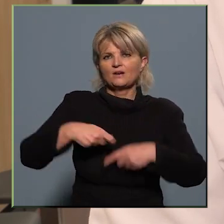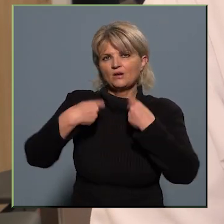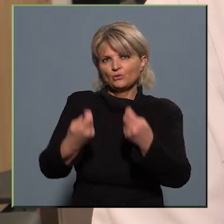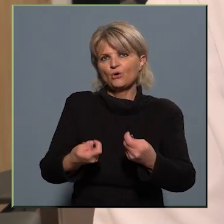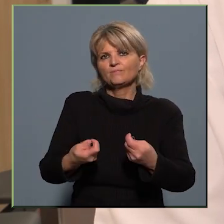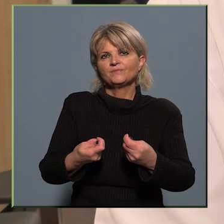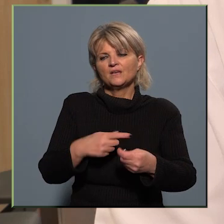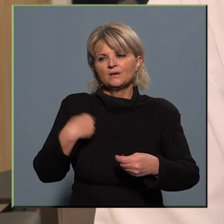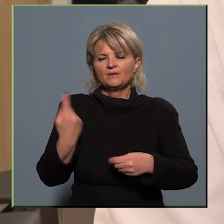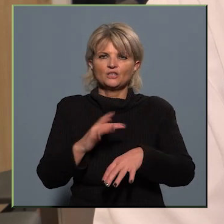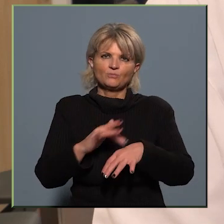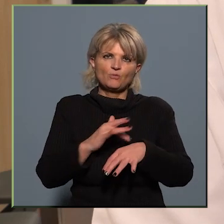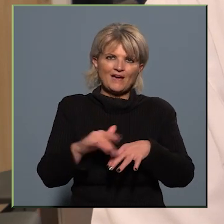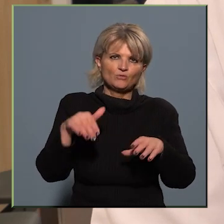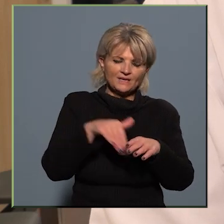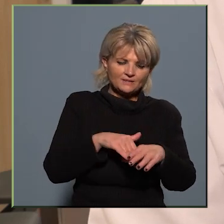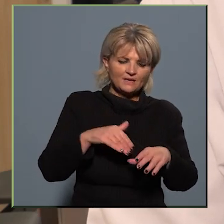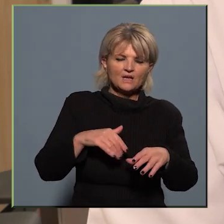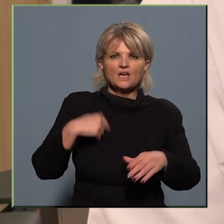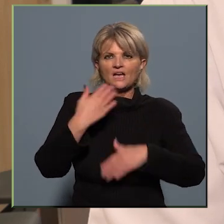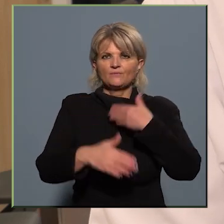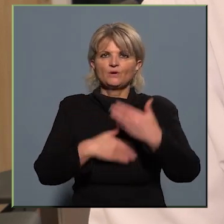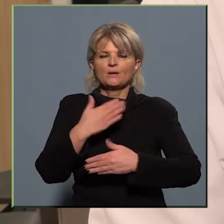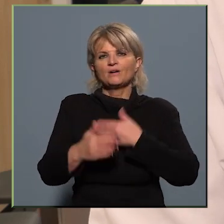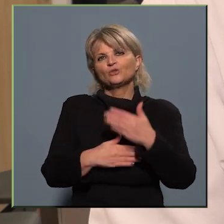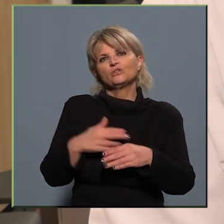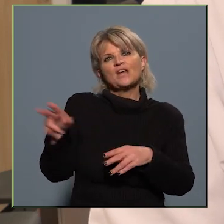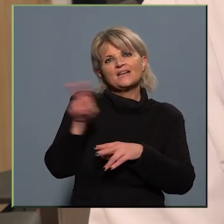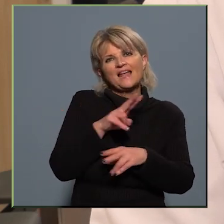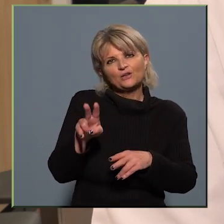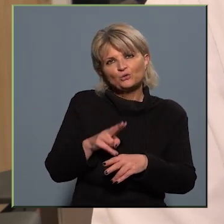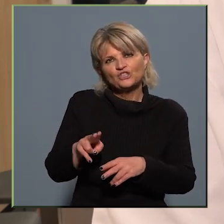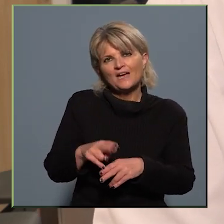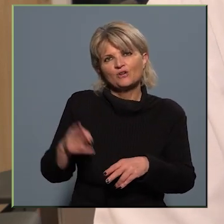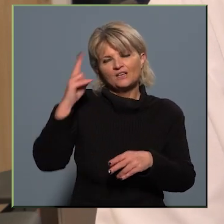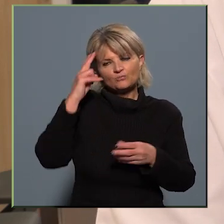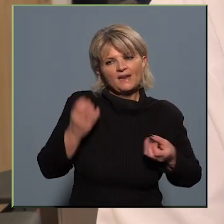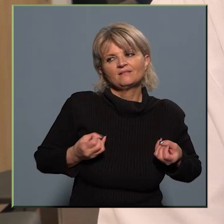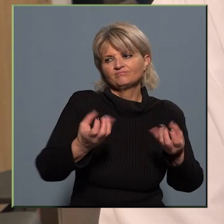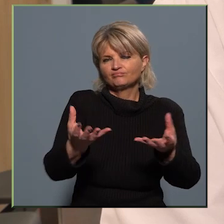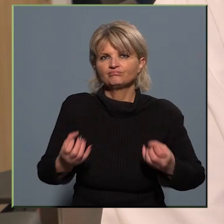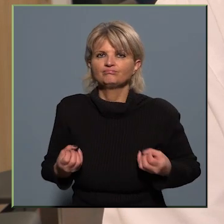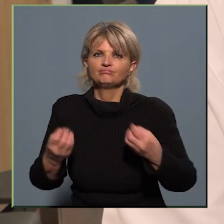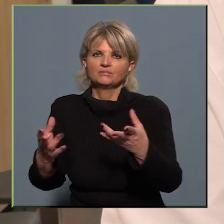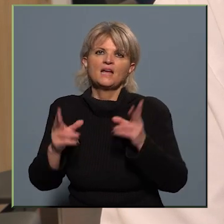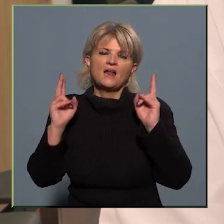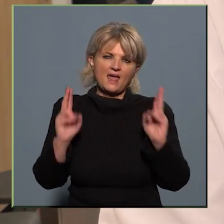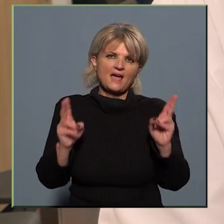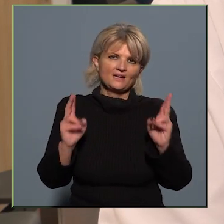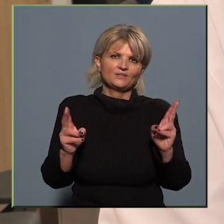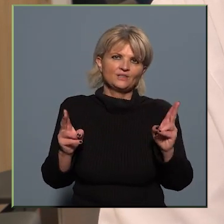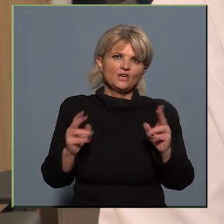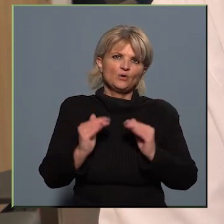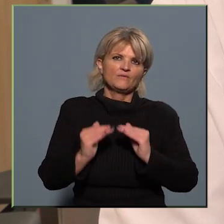a részünket. Én szerintem egy folyamatos transzparenciával és ismeretterjesztéssel erre van lehetőségünk,